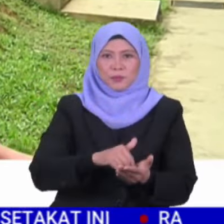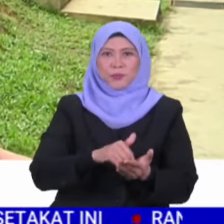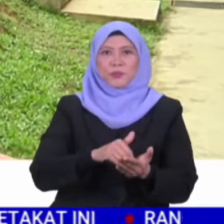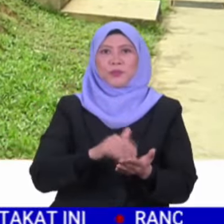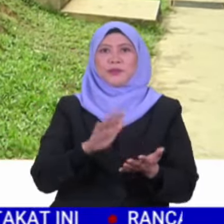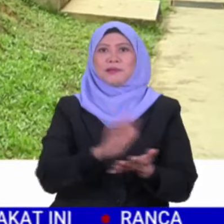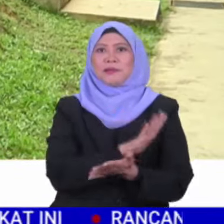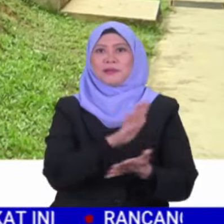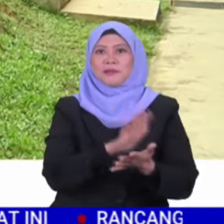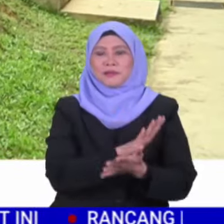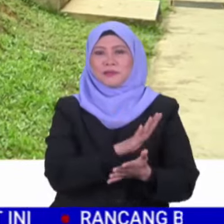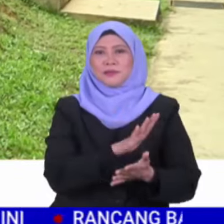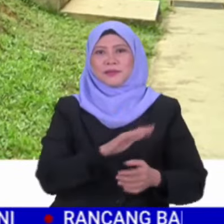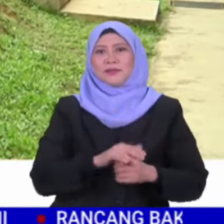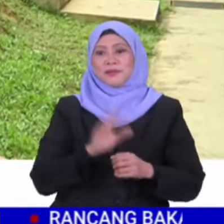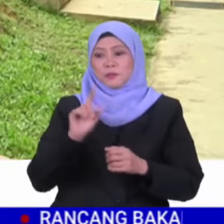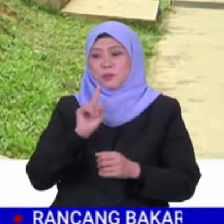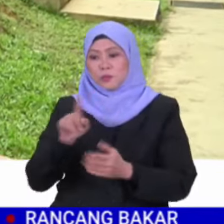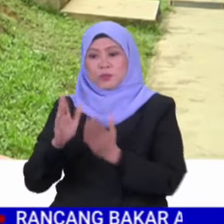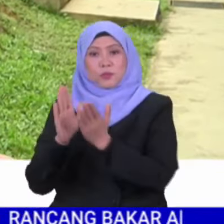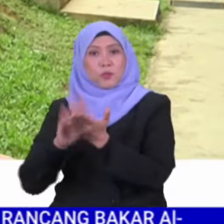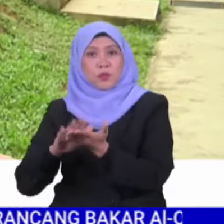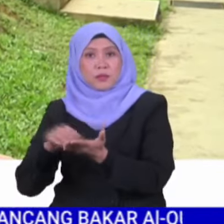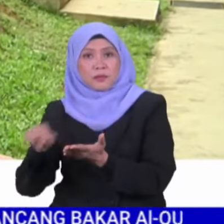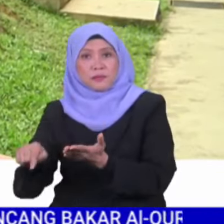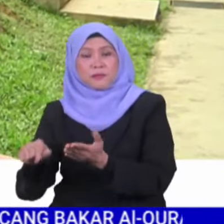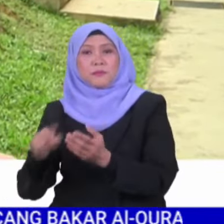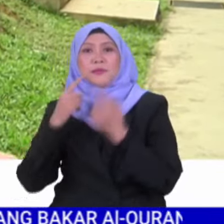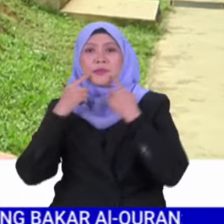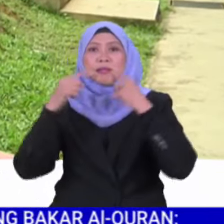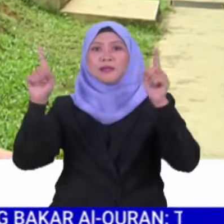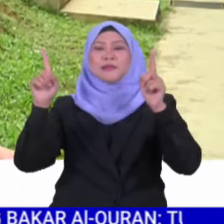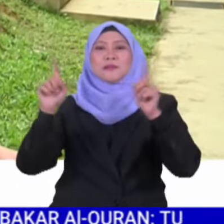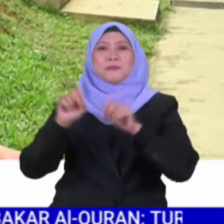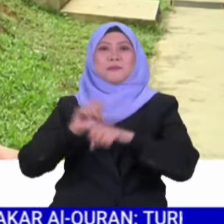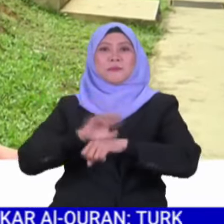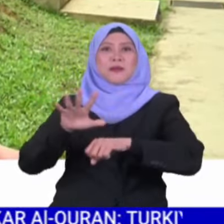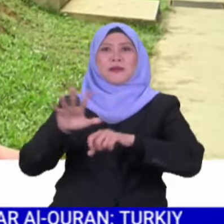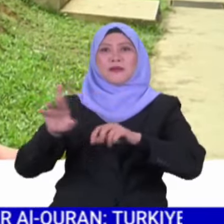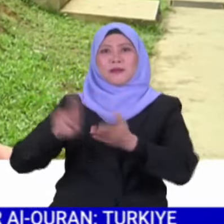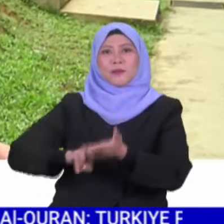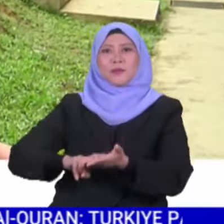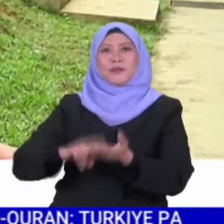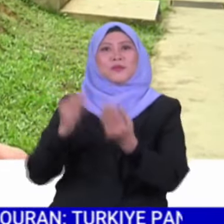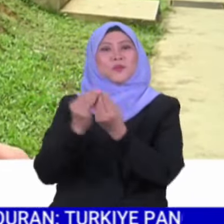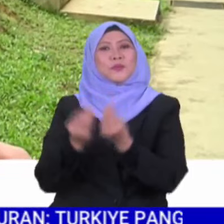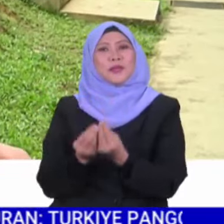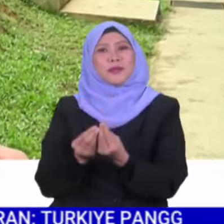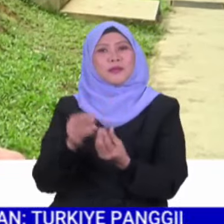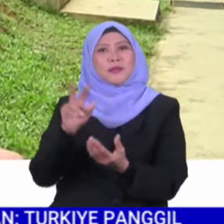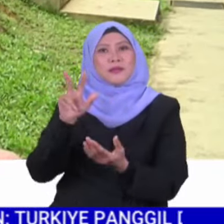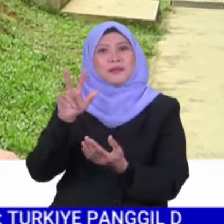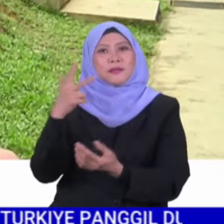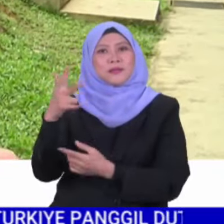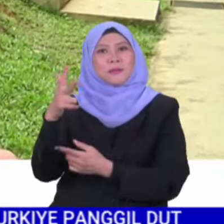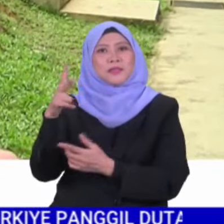couplets. Di mana sekolah ini telah berjaya memecahkan rekod sebelumnya dengan jumlah